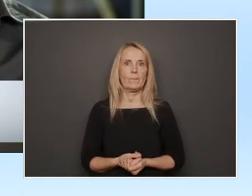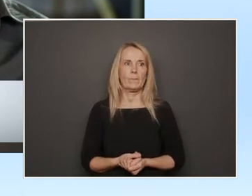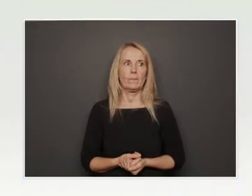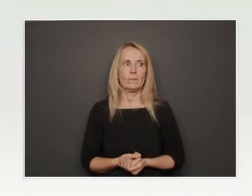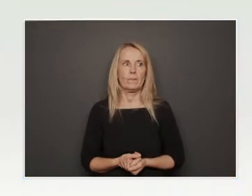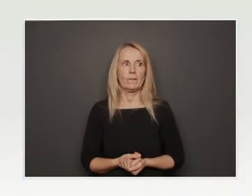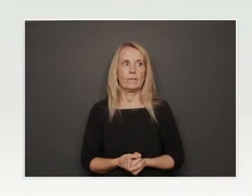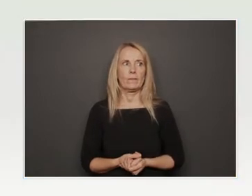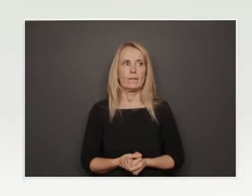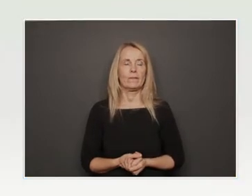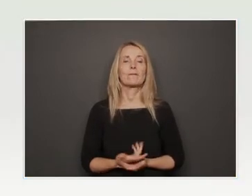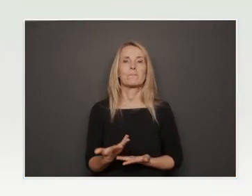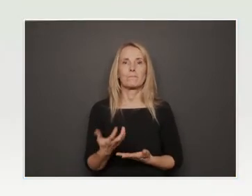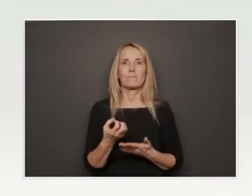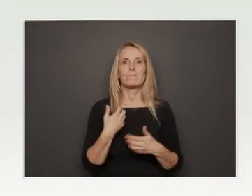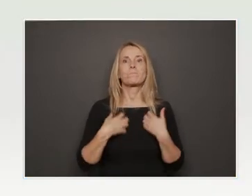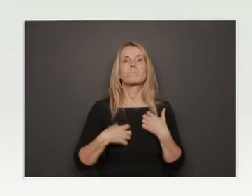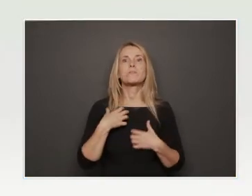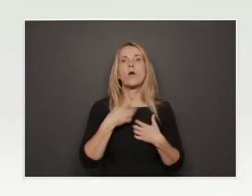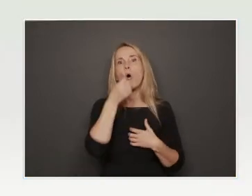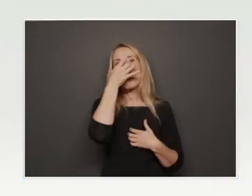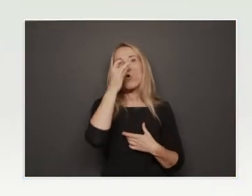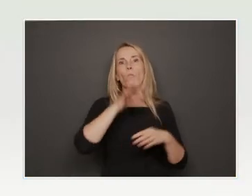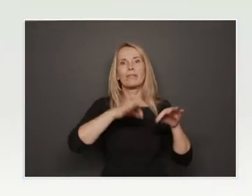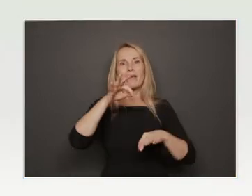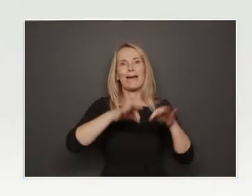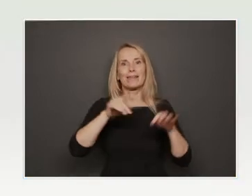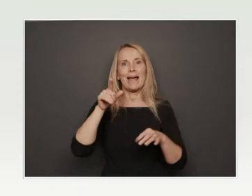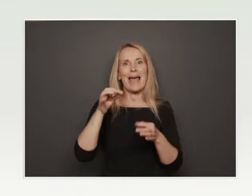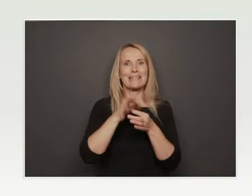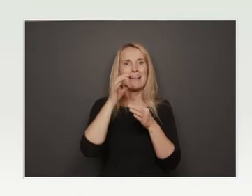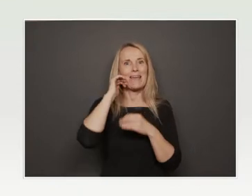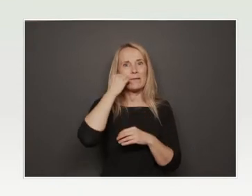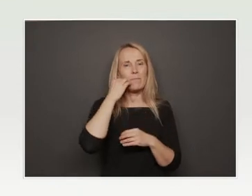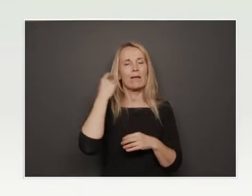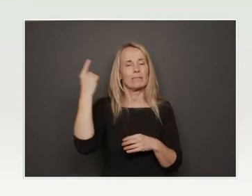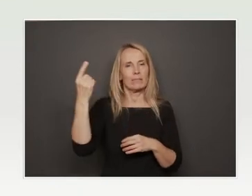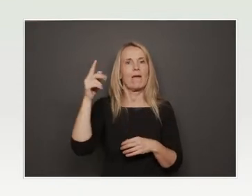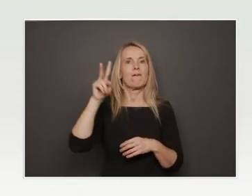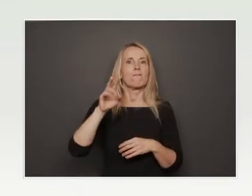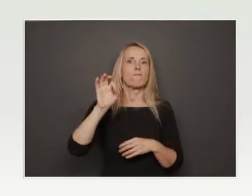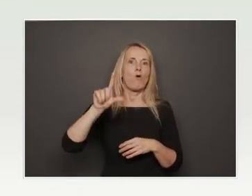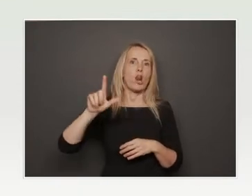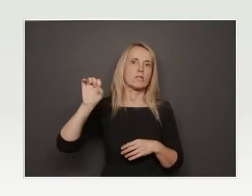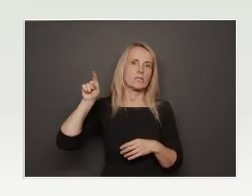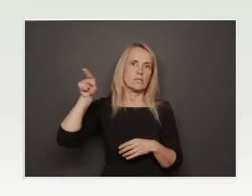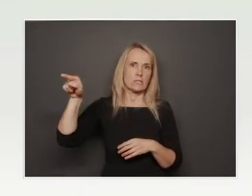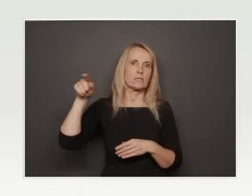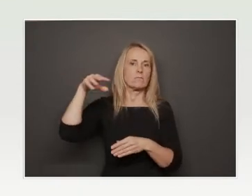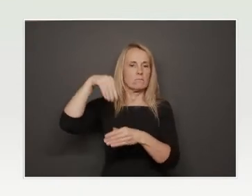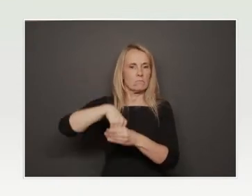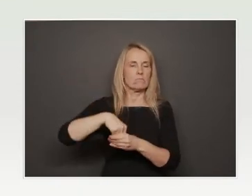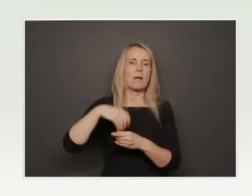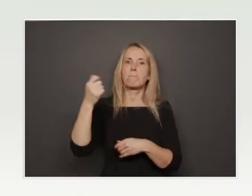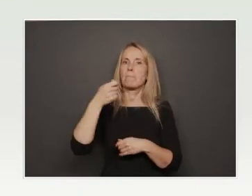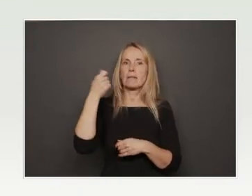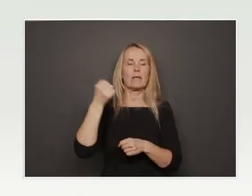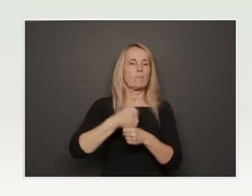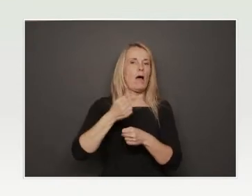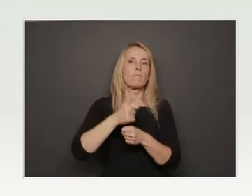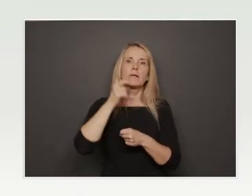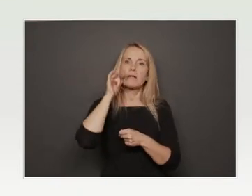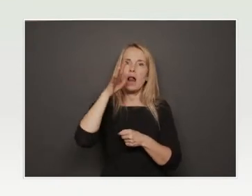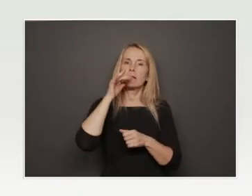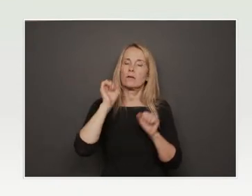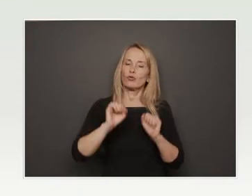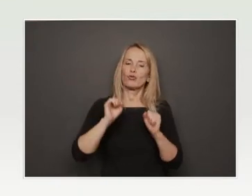Die Bio-Blumengärtnerei Seidemann ist in Völs angesiedelt. Im Betrieb wird der Arbeitsalltag immer